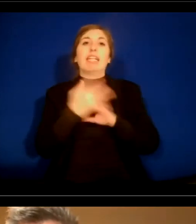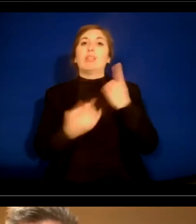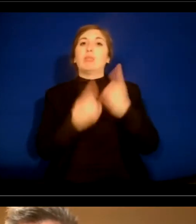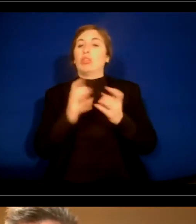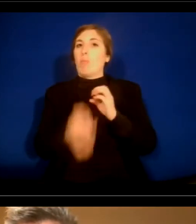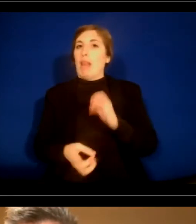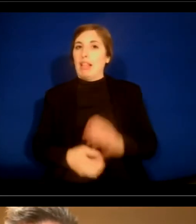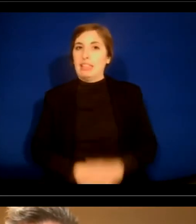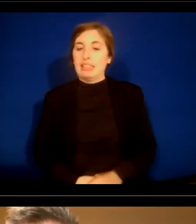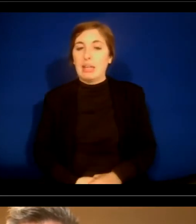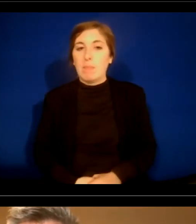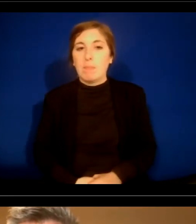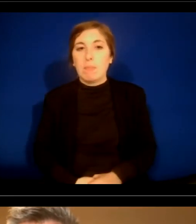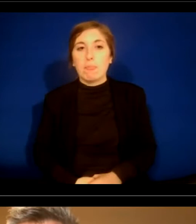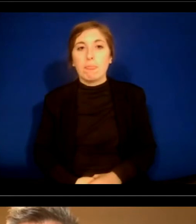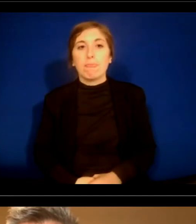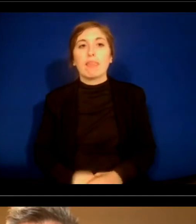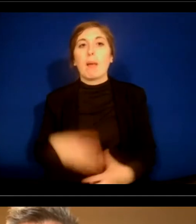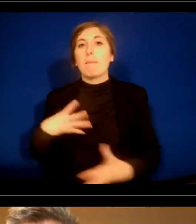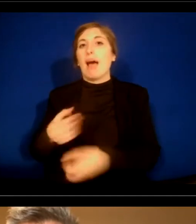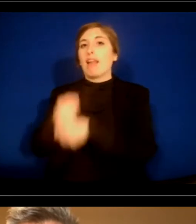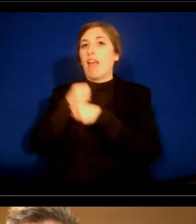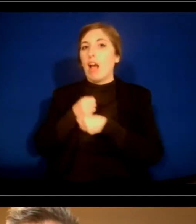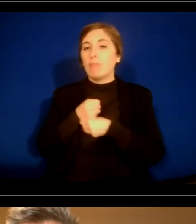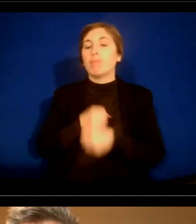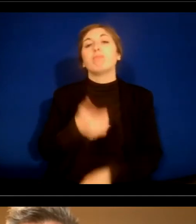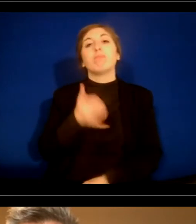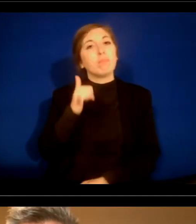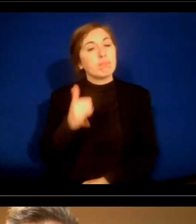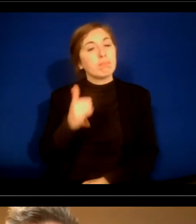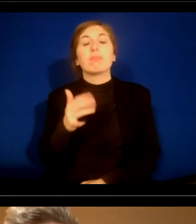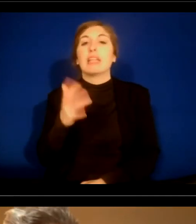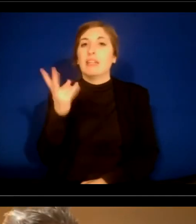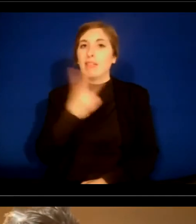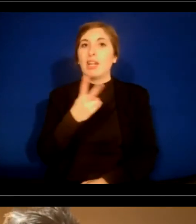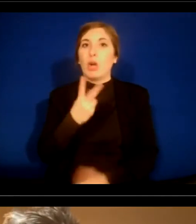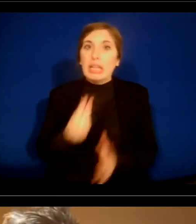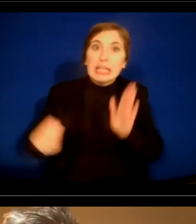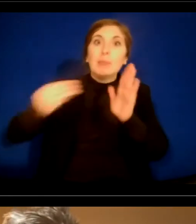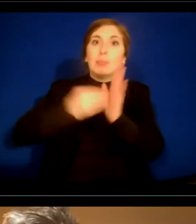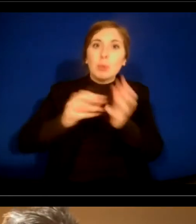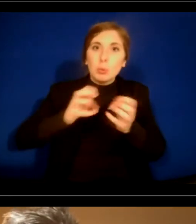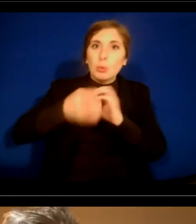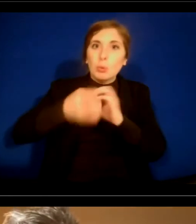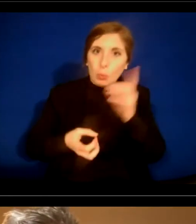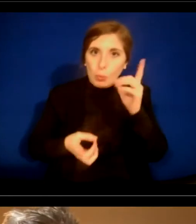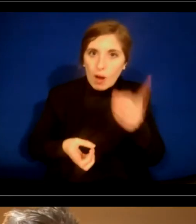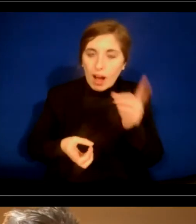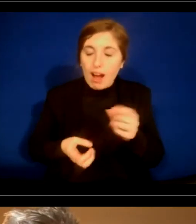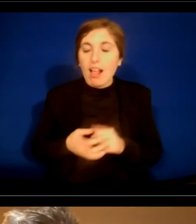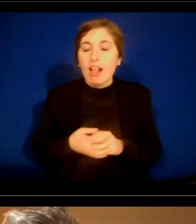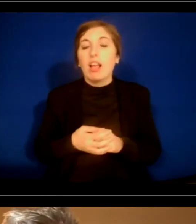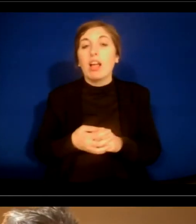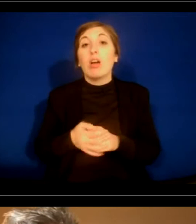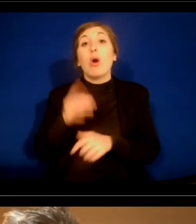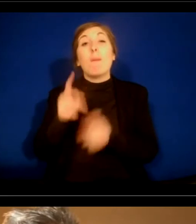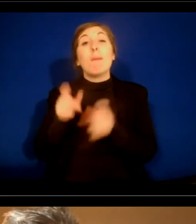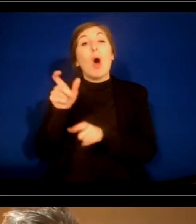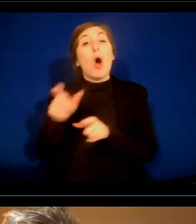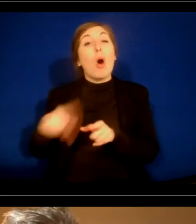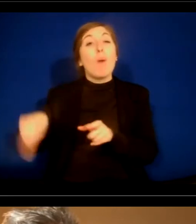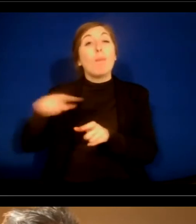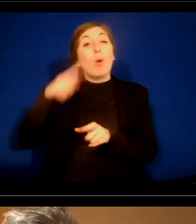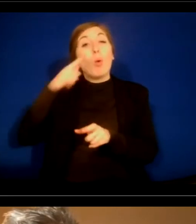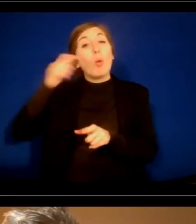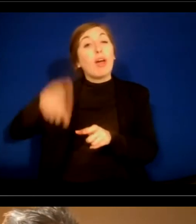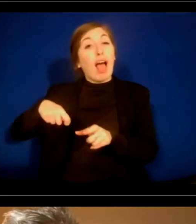Sì, poi mi sembra che per aggiungere complessità, ovviamente il popolo ucraino è molto